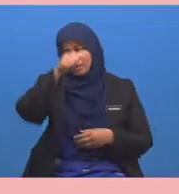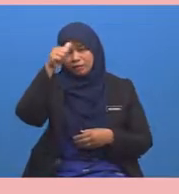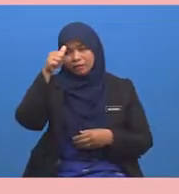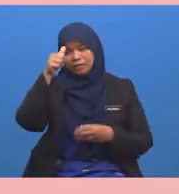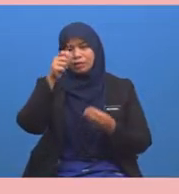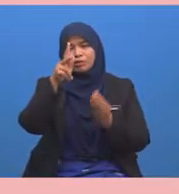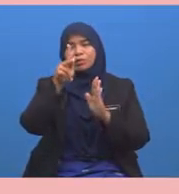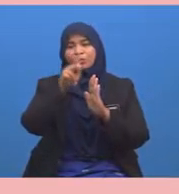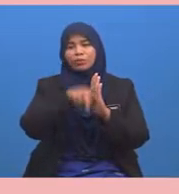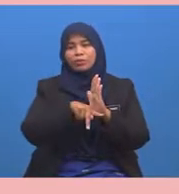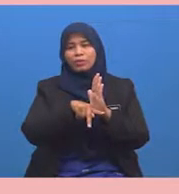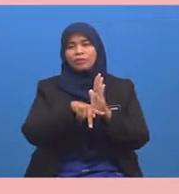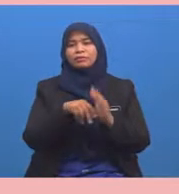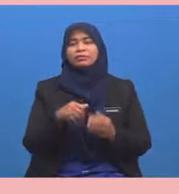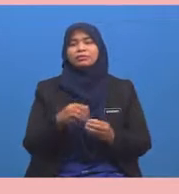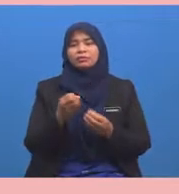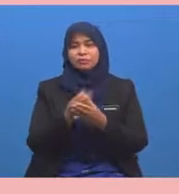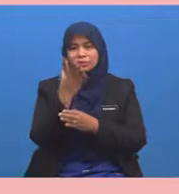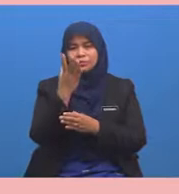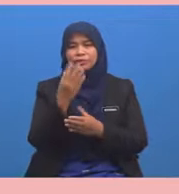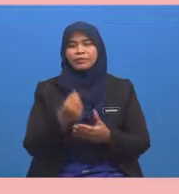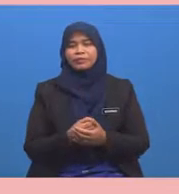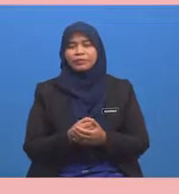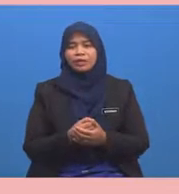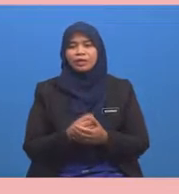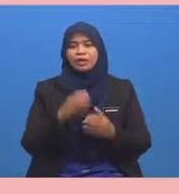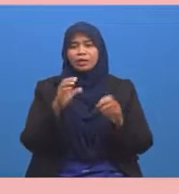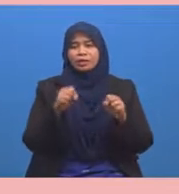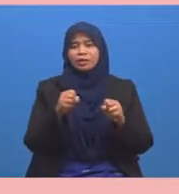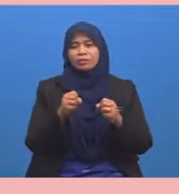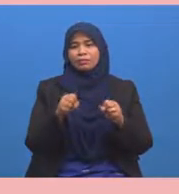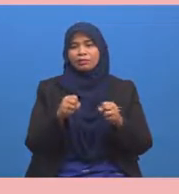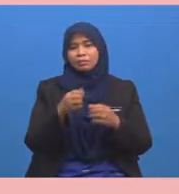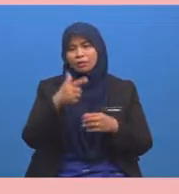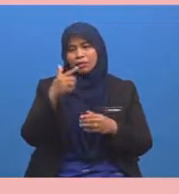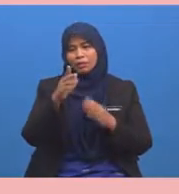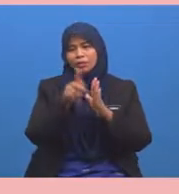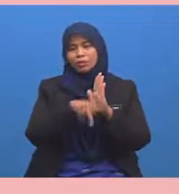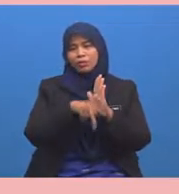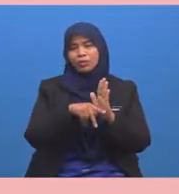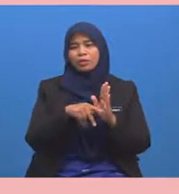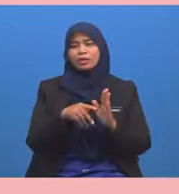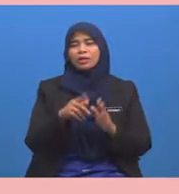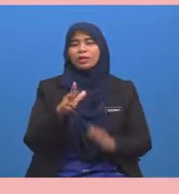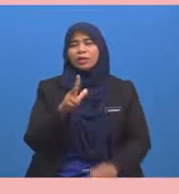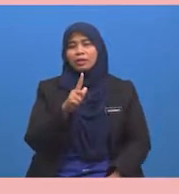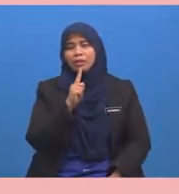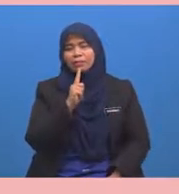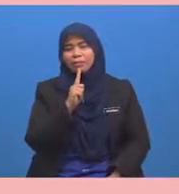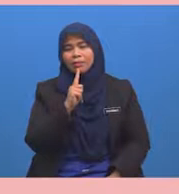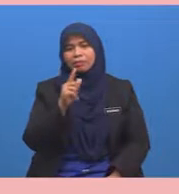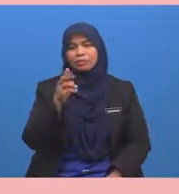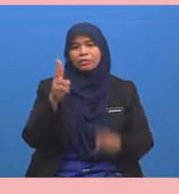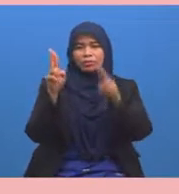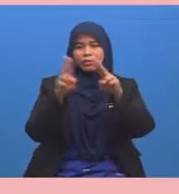kanopi tumbuhan. Ia juga mengakibatkan kurangnya kadar kelembapan udara yang kerana kurangnya